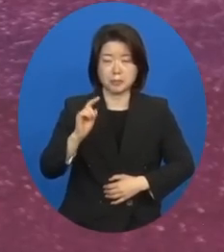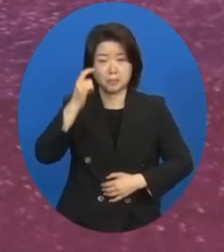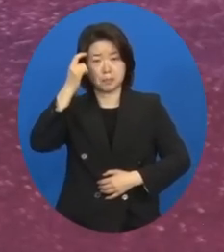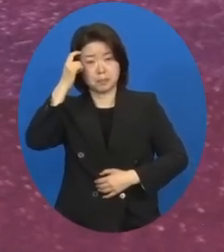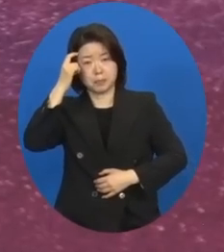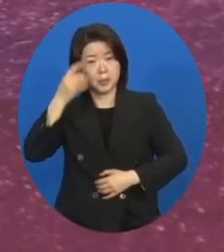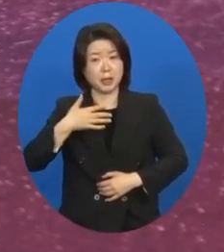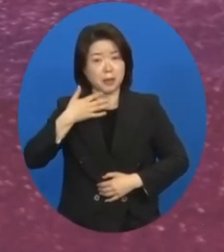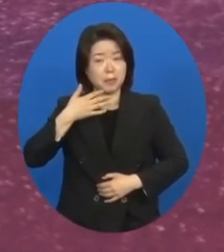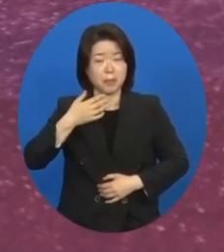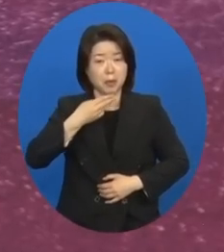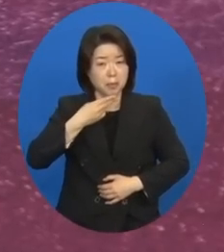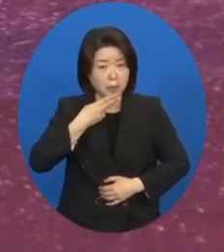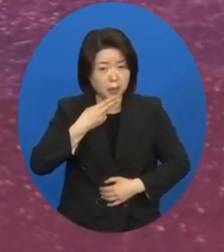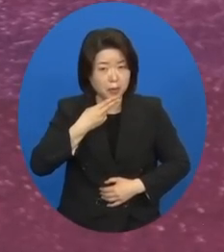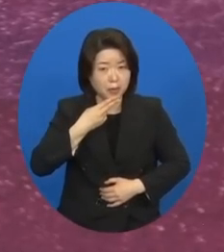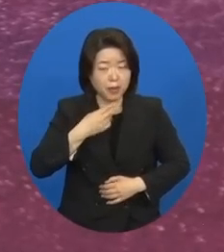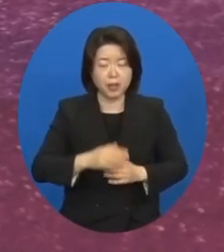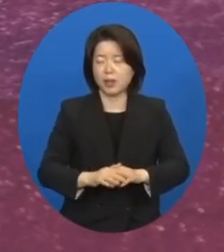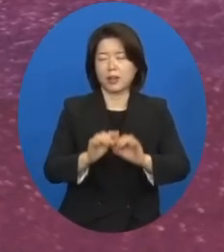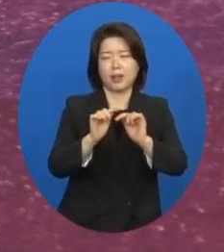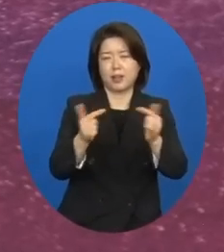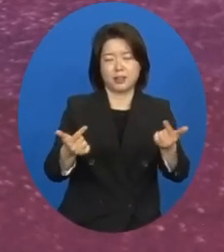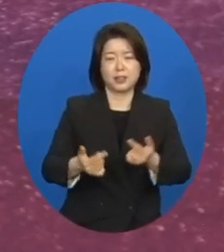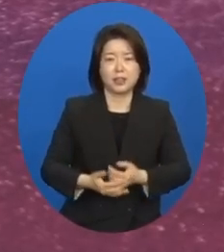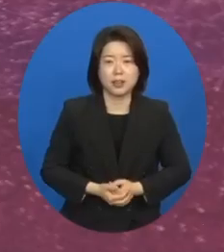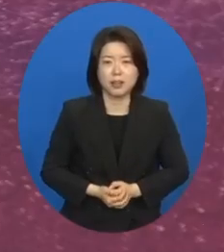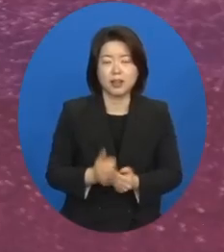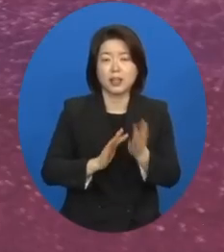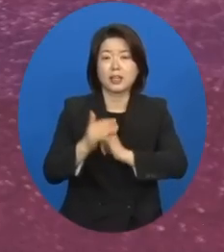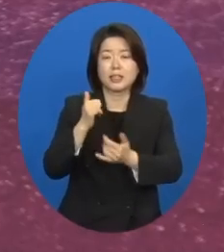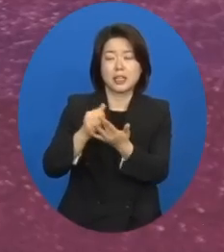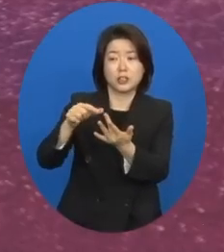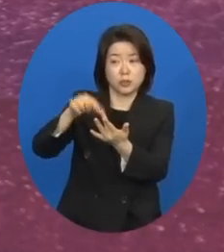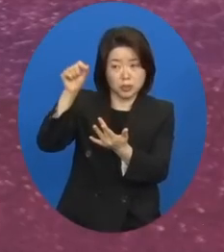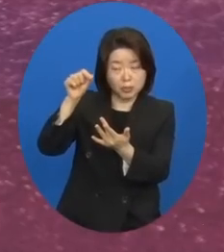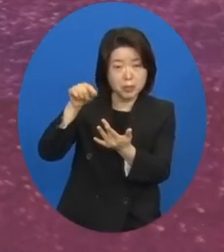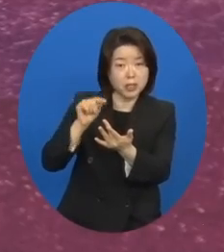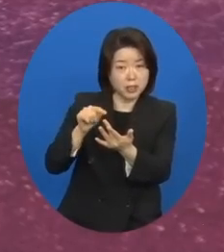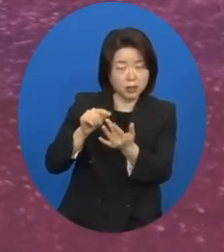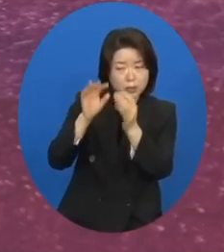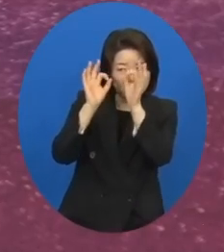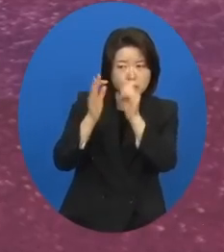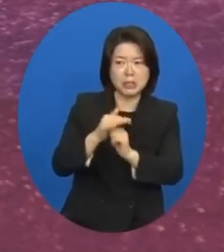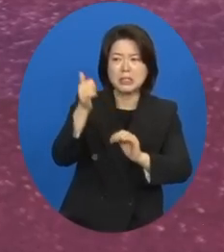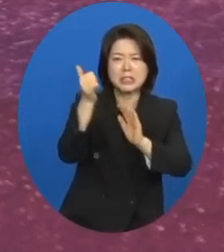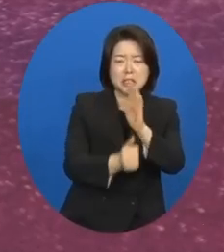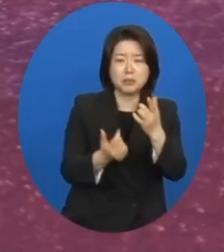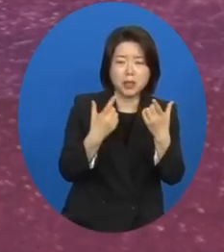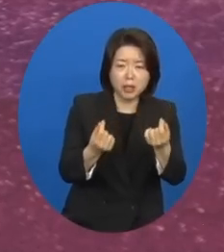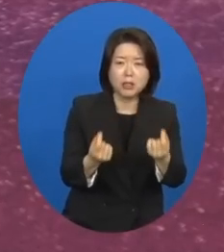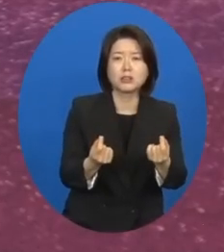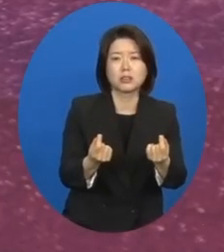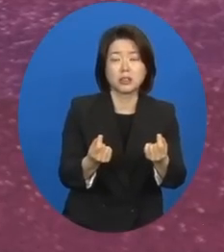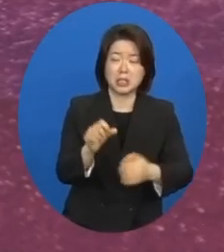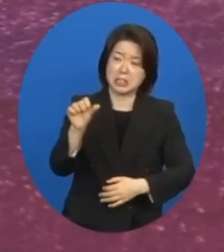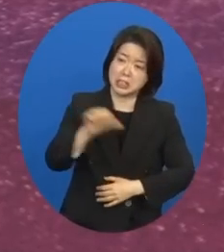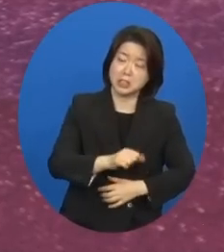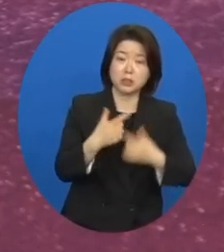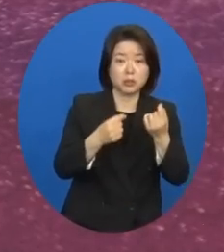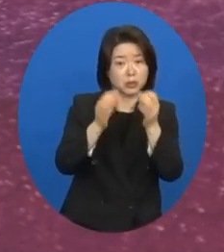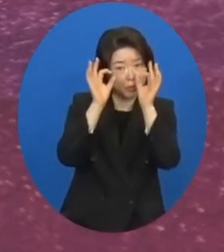의지가 없어서입니까? 아닙니다. 예수님의 선택이 실패한 것 같고 패배한 것처럼